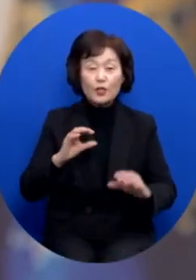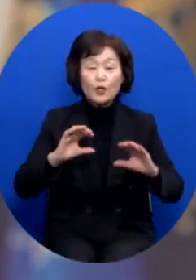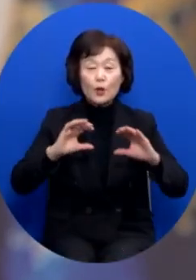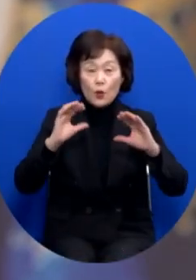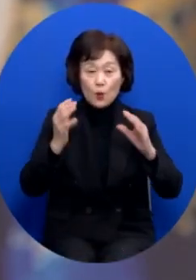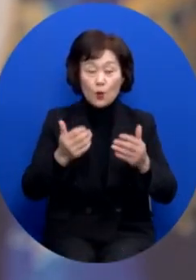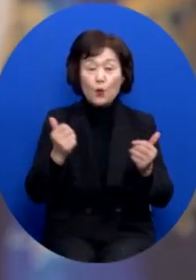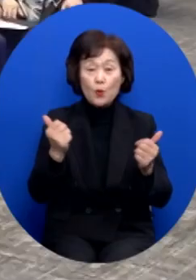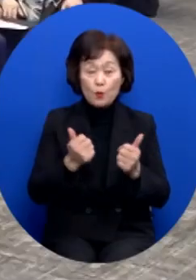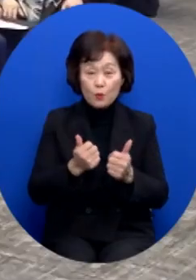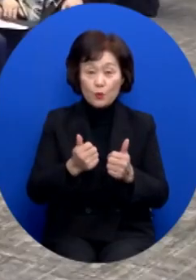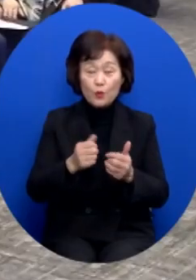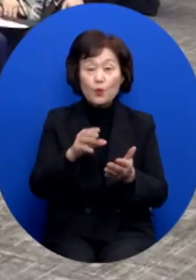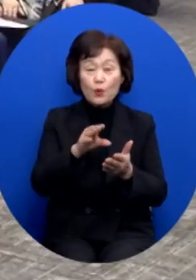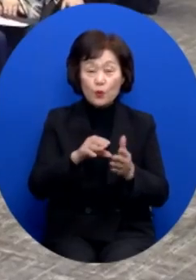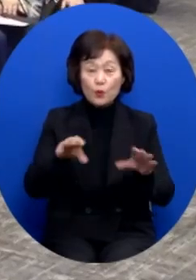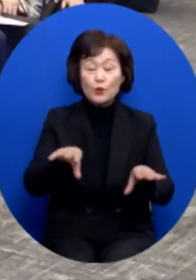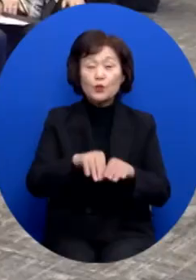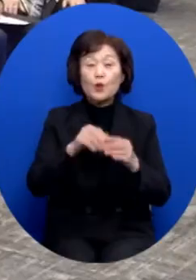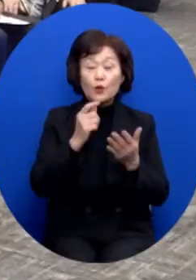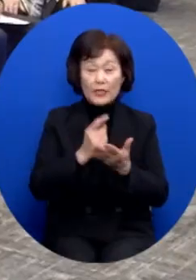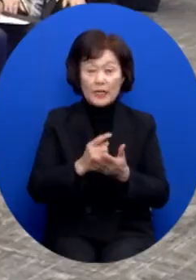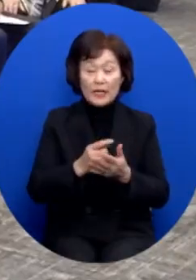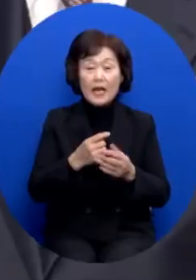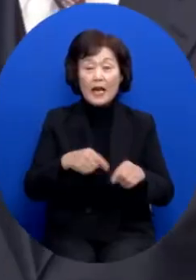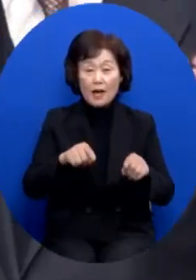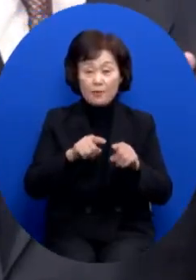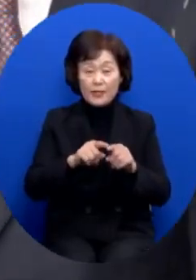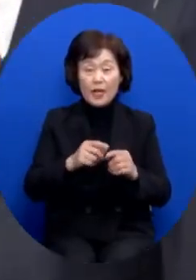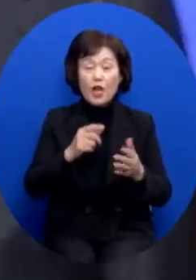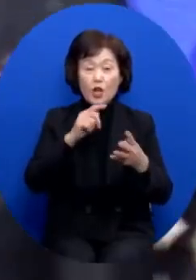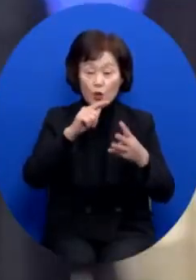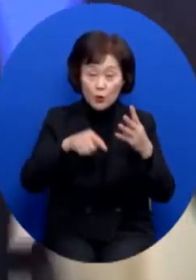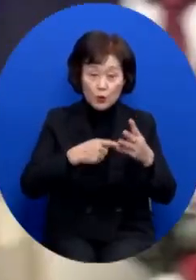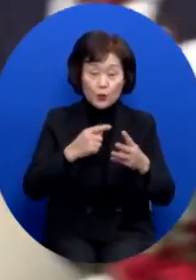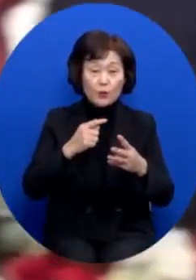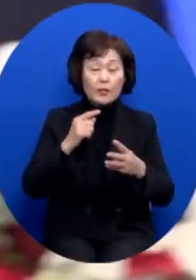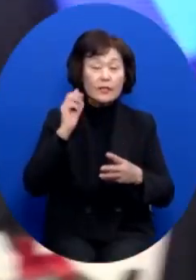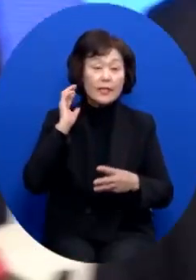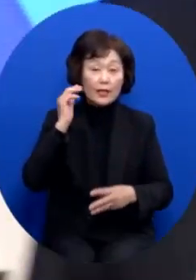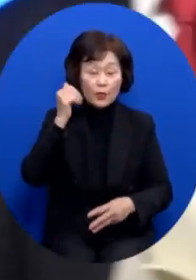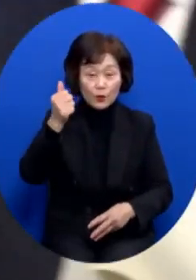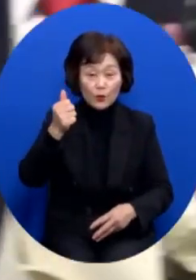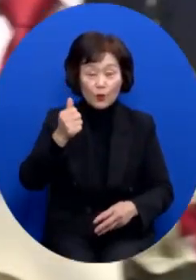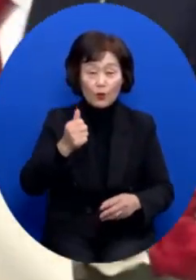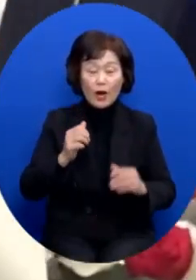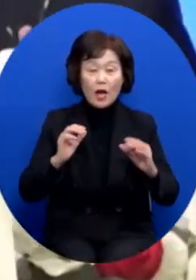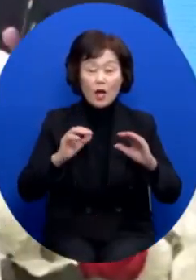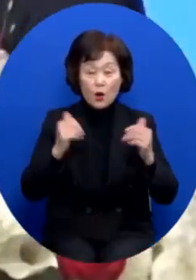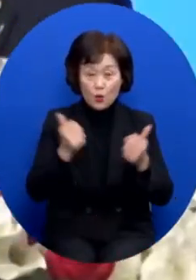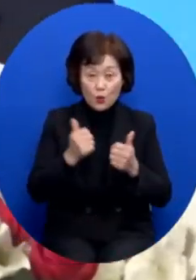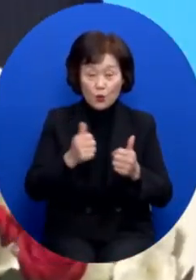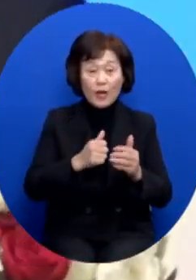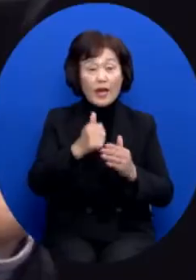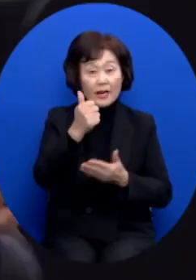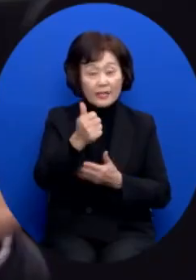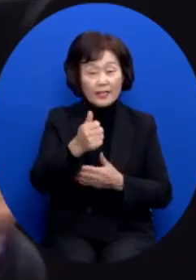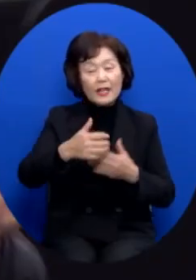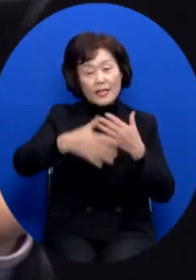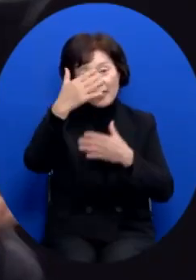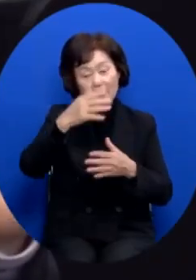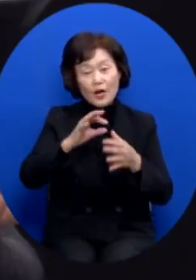김승규 전 법무부 장관 등이 참석했으며 윤석열 대통령과 김진표 국회의장 등이 영상 축사를